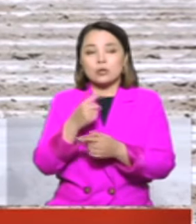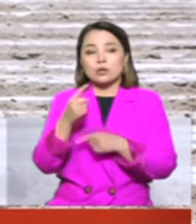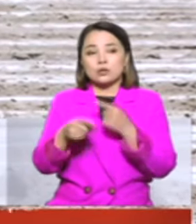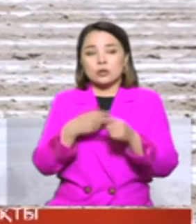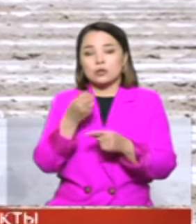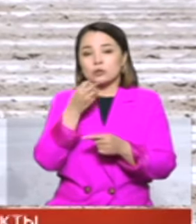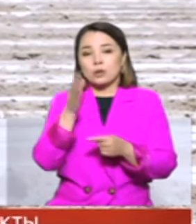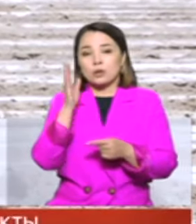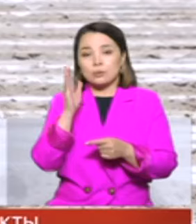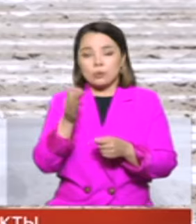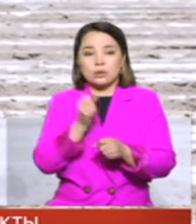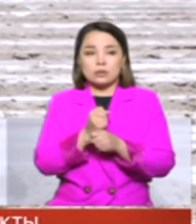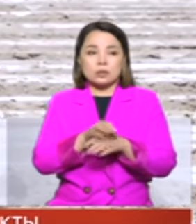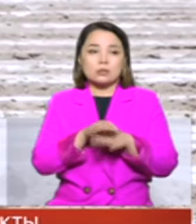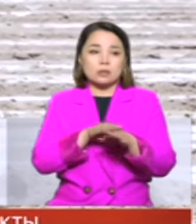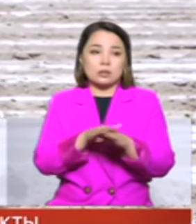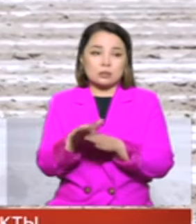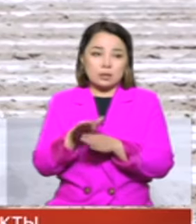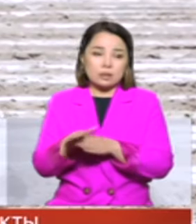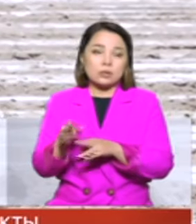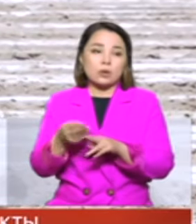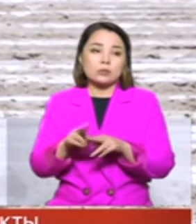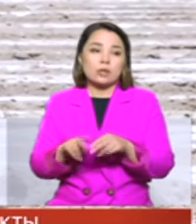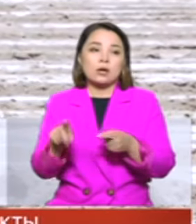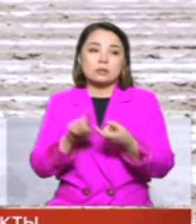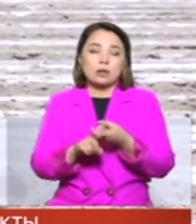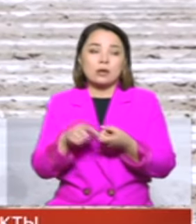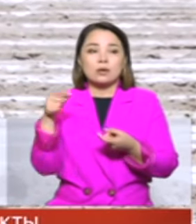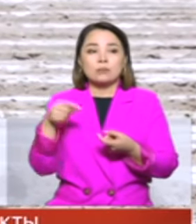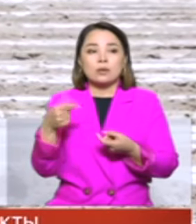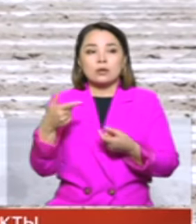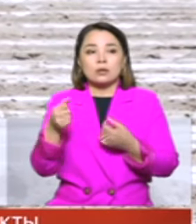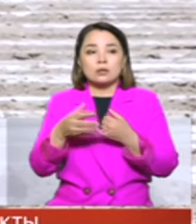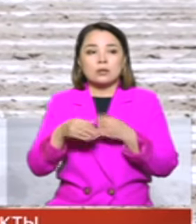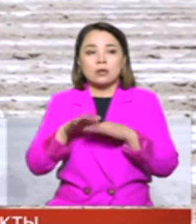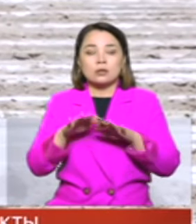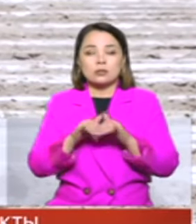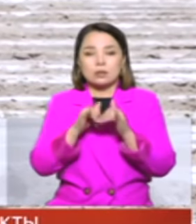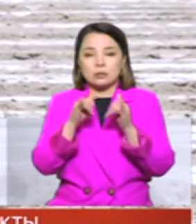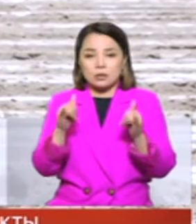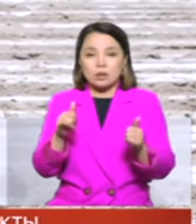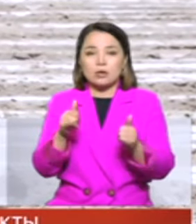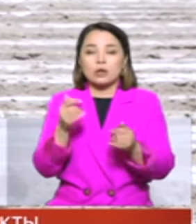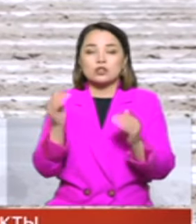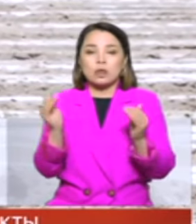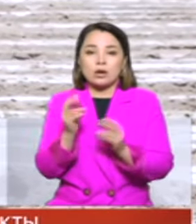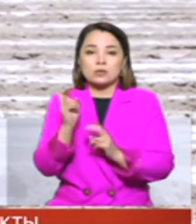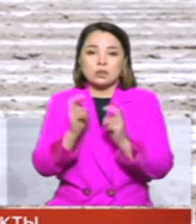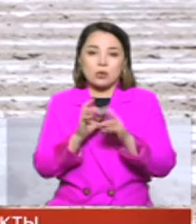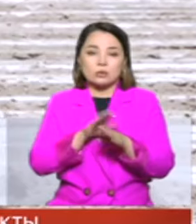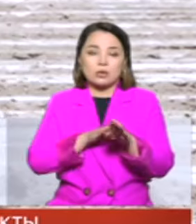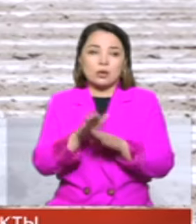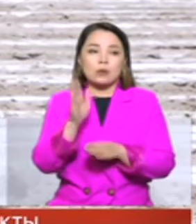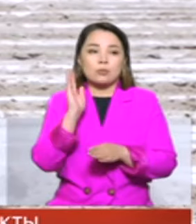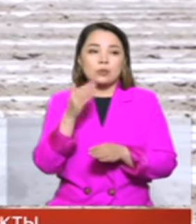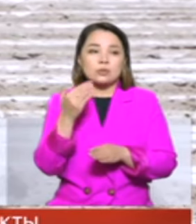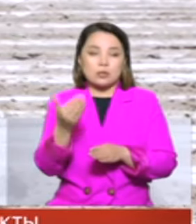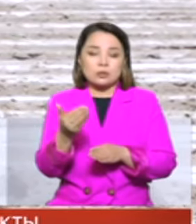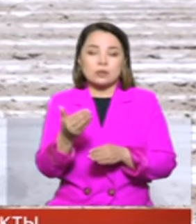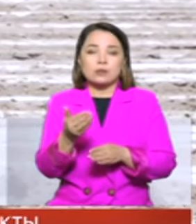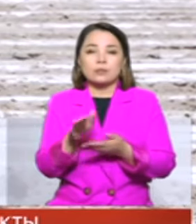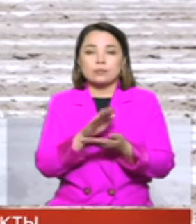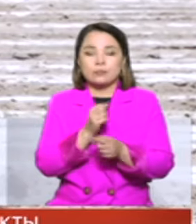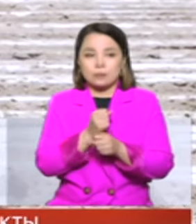жердегі халықтарға жеткізіп, осы арқылы егер 1000 гектардан асатын болса, осы жерден шағын зауыт салып, бұны шағын